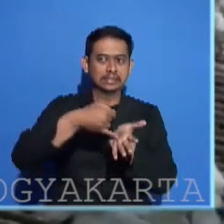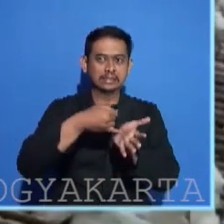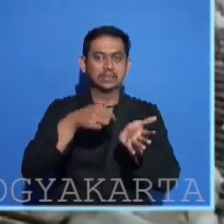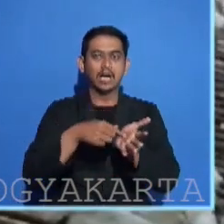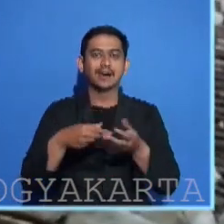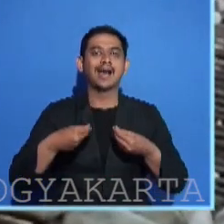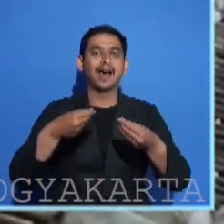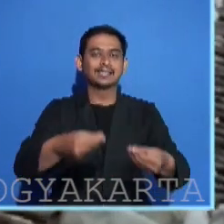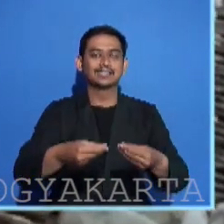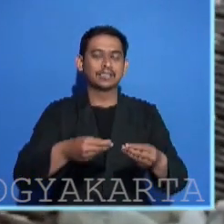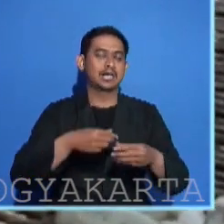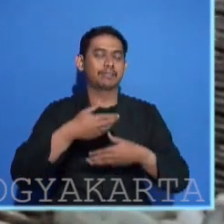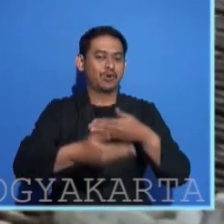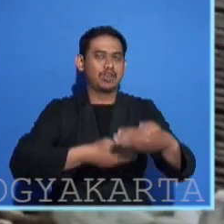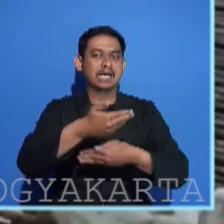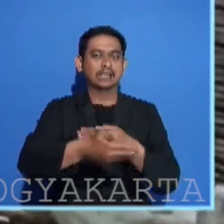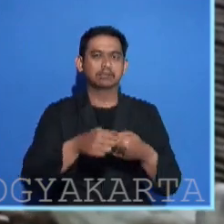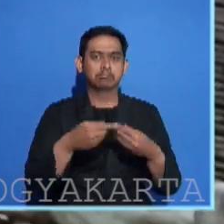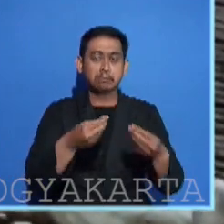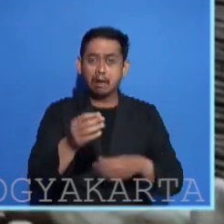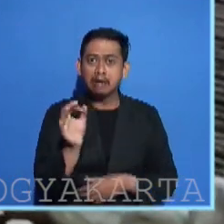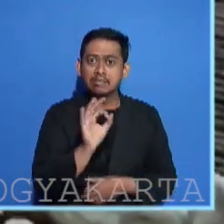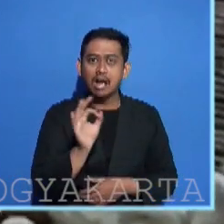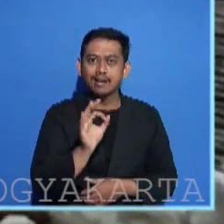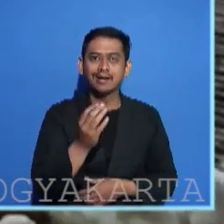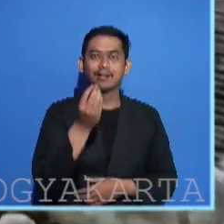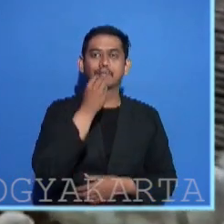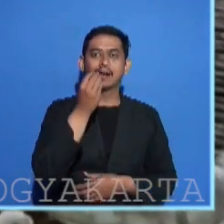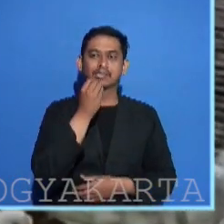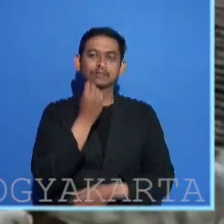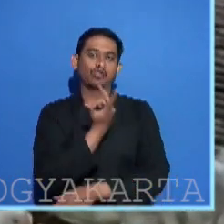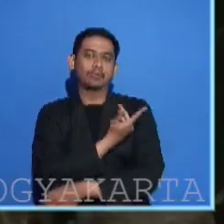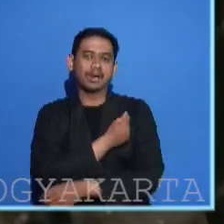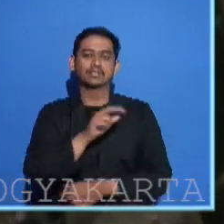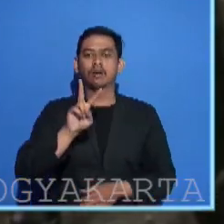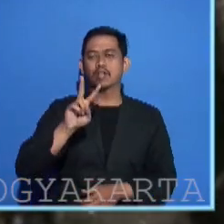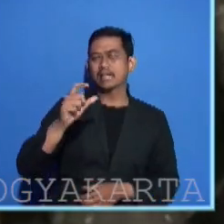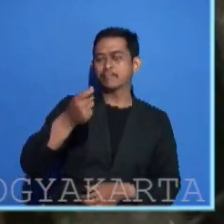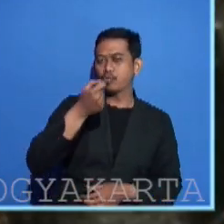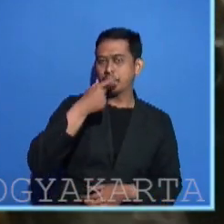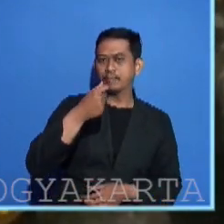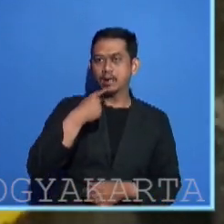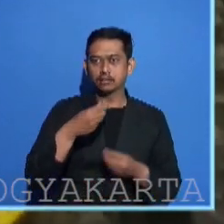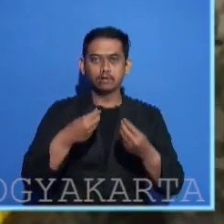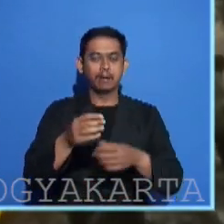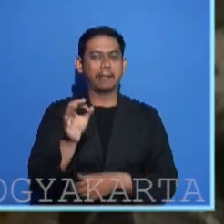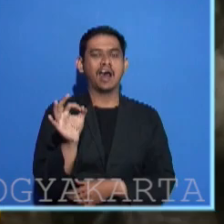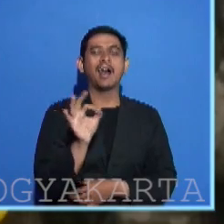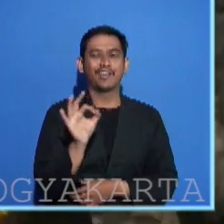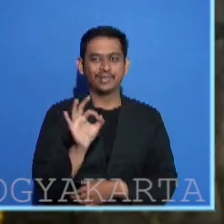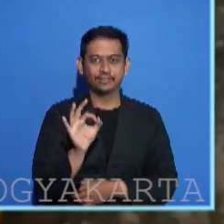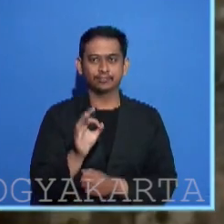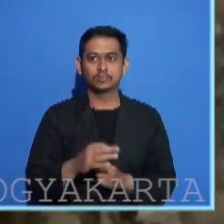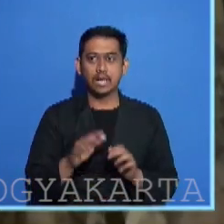produksi peternak seperti doc pakan vaksin vitamin hingga obat-obatan sesuai standar sehingga membuat hasil